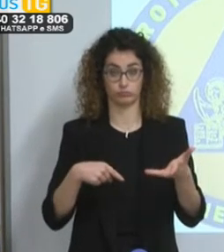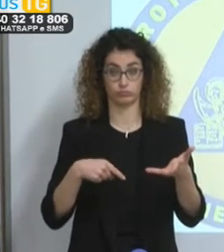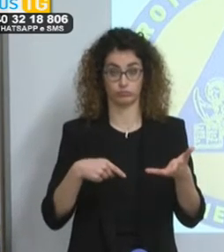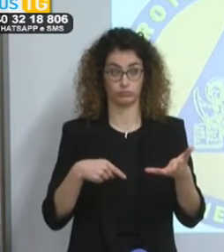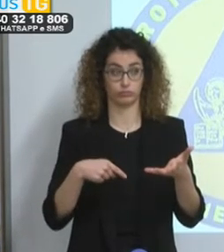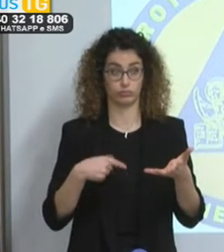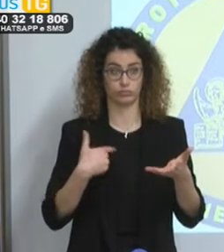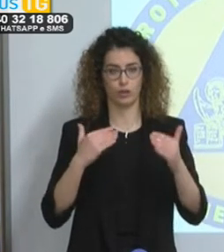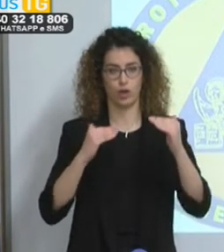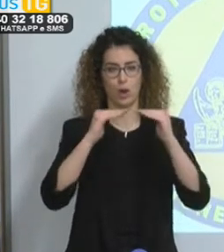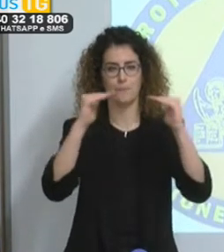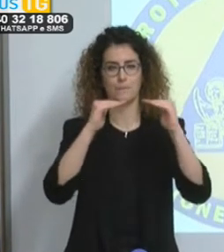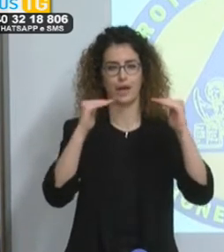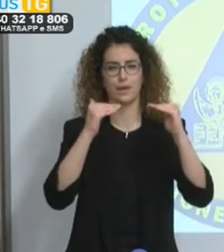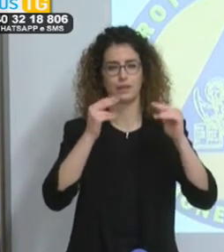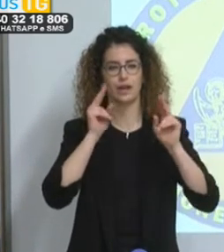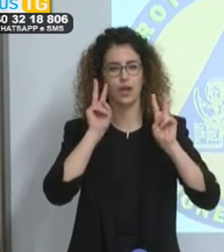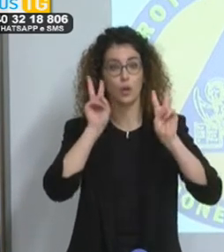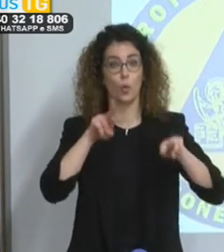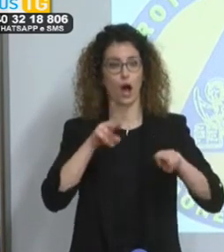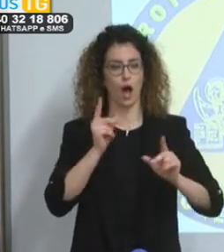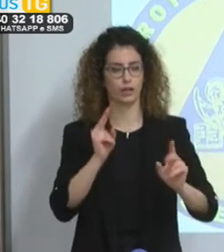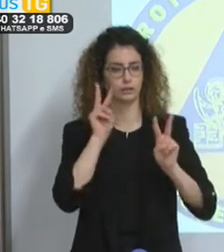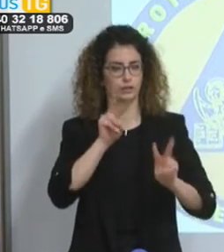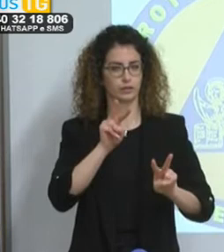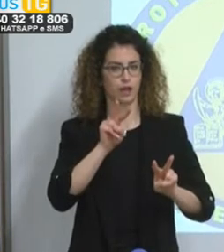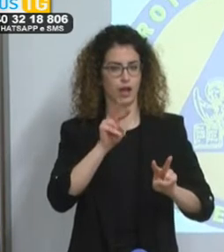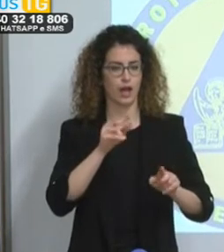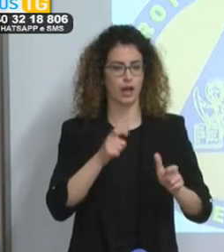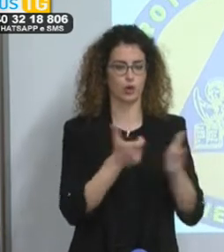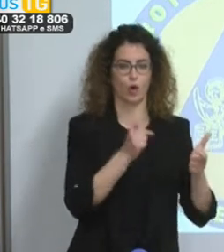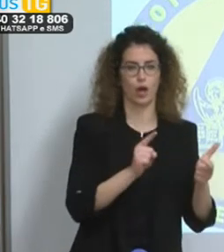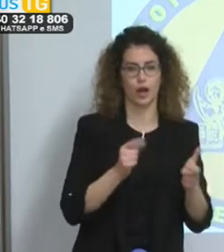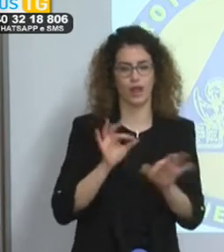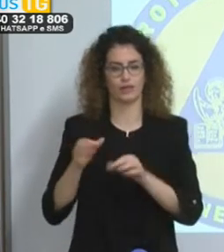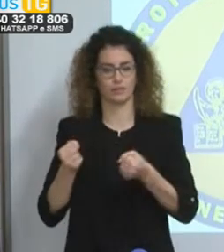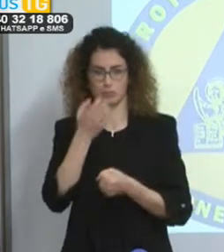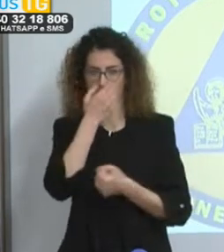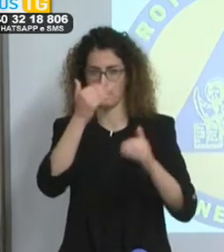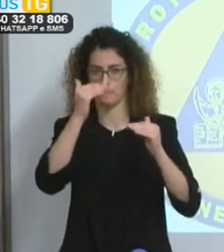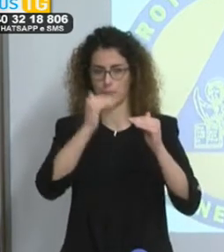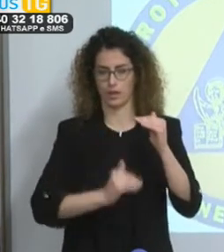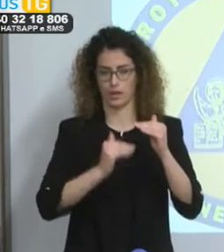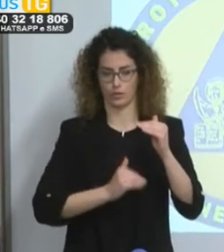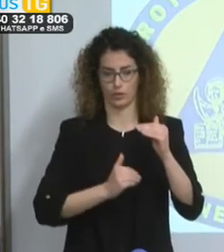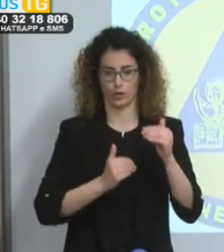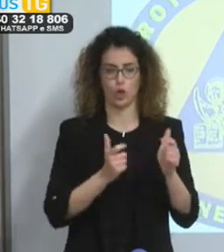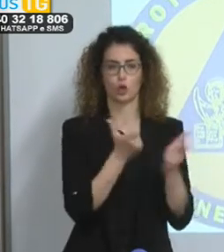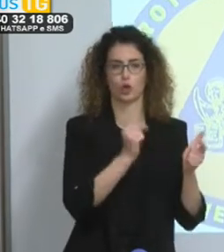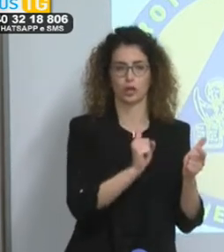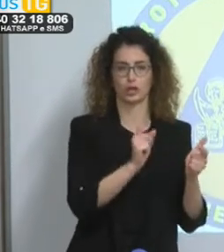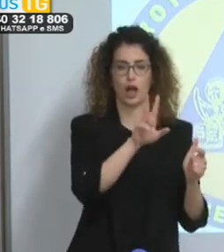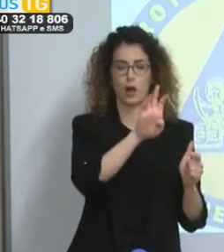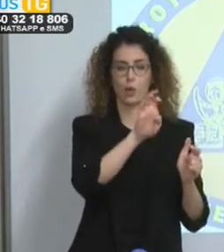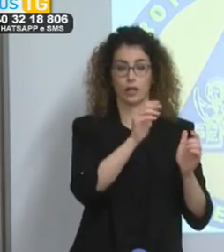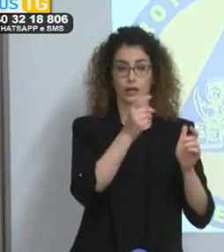sotto anche i parametri di guardia rispetto a terapie intensive e area non critica, perché l'area non critica non ha mai superato il 40%, invece